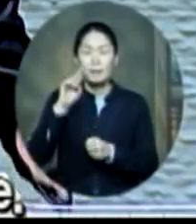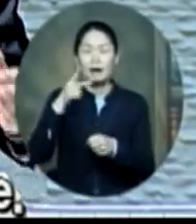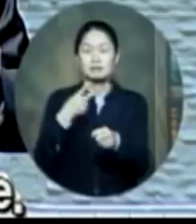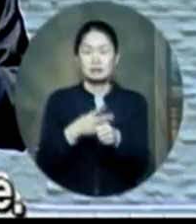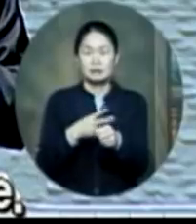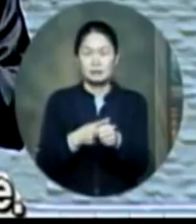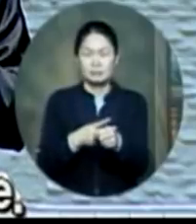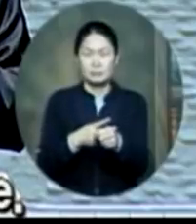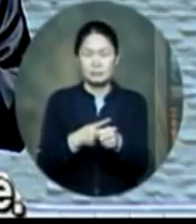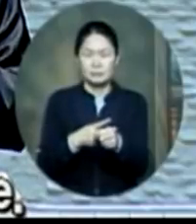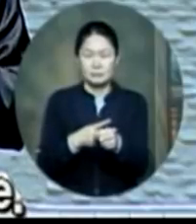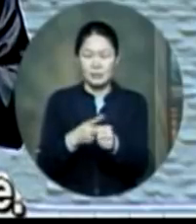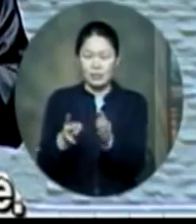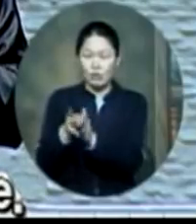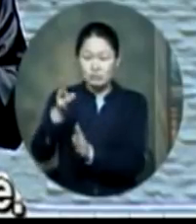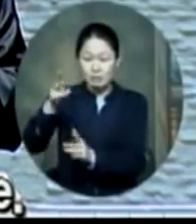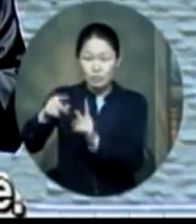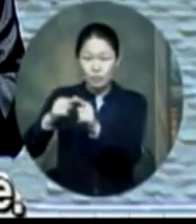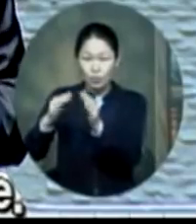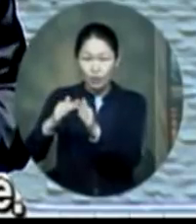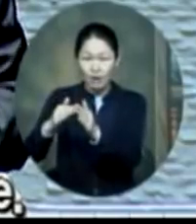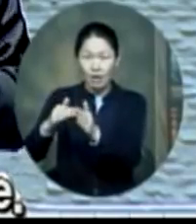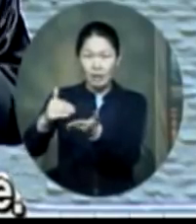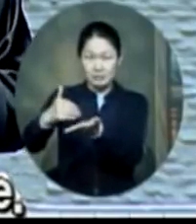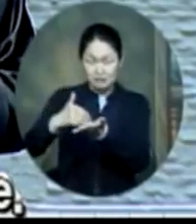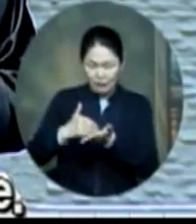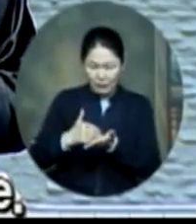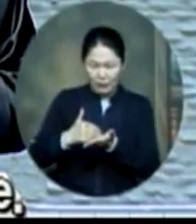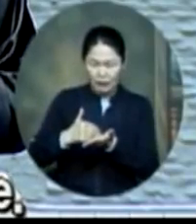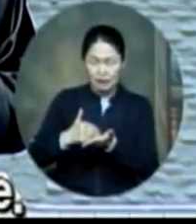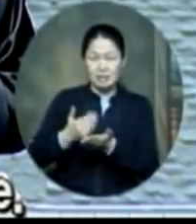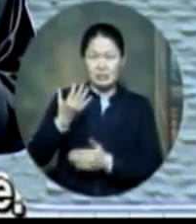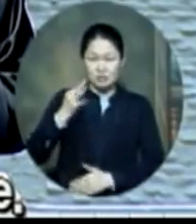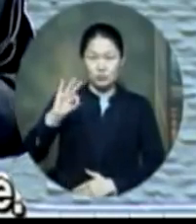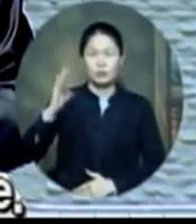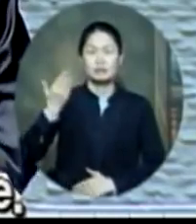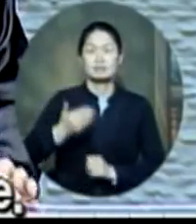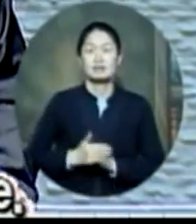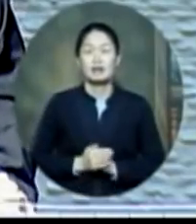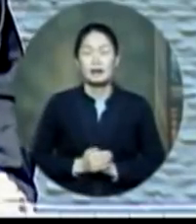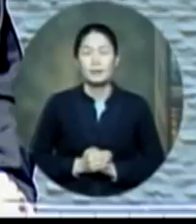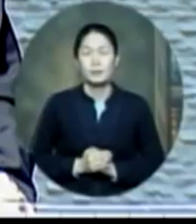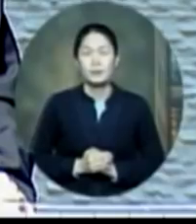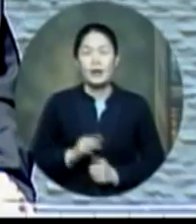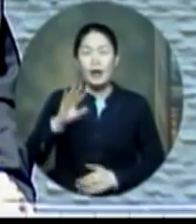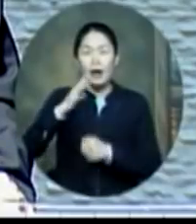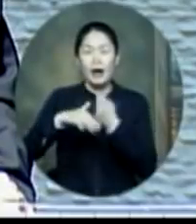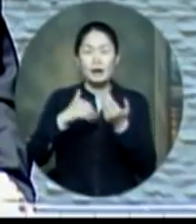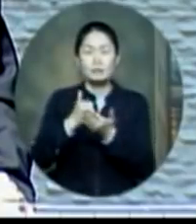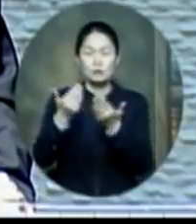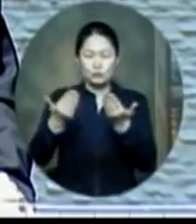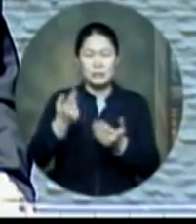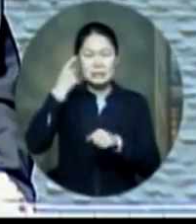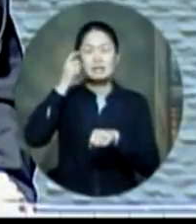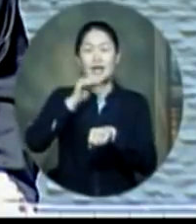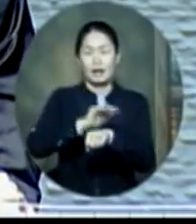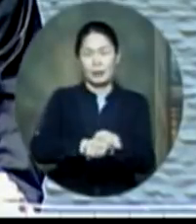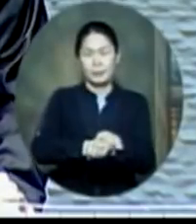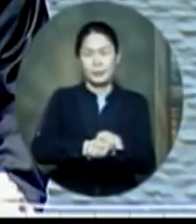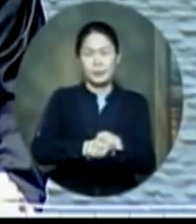바울이 예루살렘 교회에서 하는 그 제안을 받아들이게 된 겁니다. 하나님께서 주신 지혜죠.